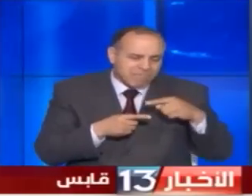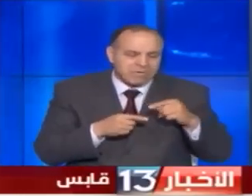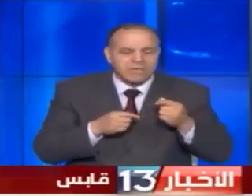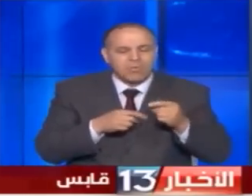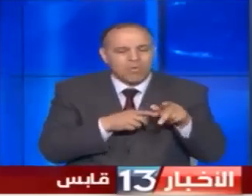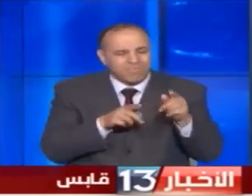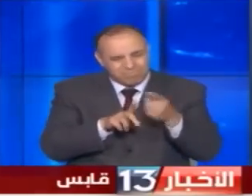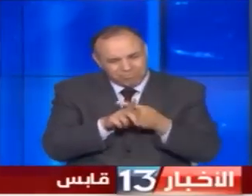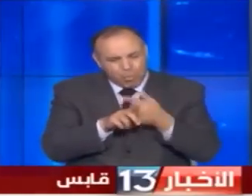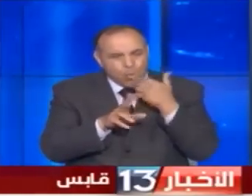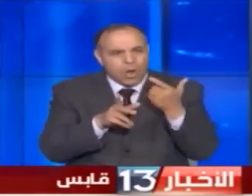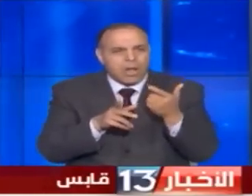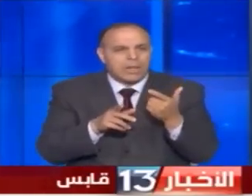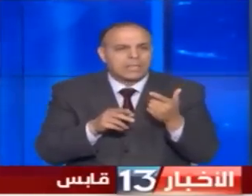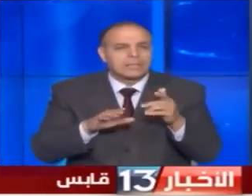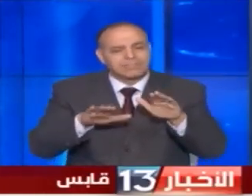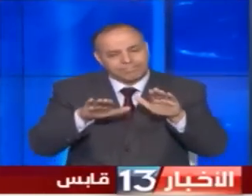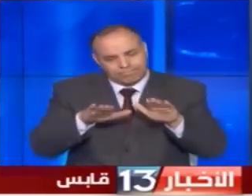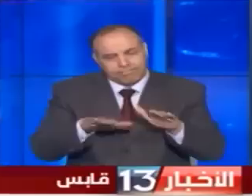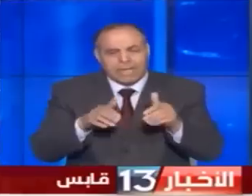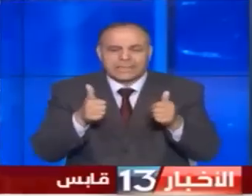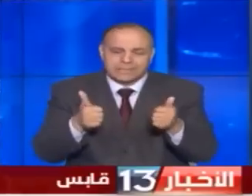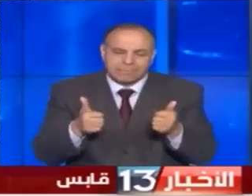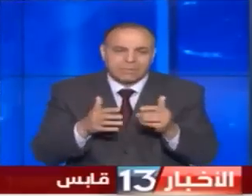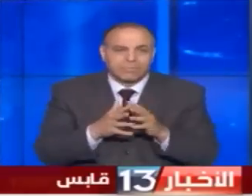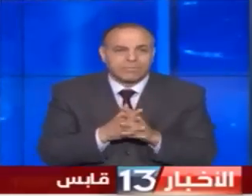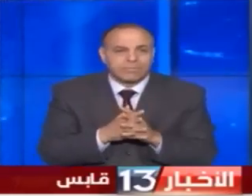والواحد معناتها شويه